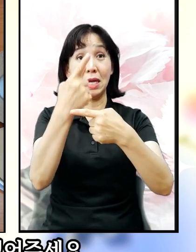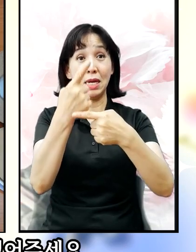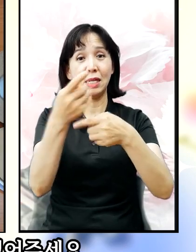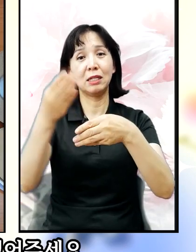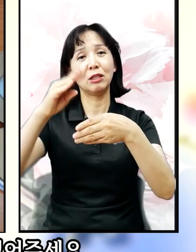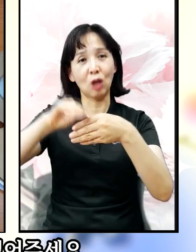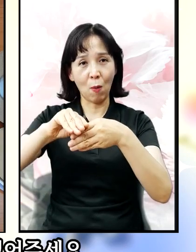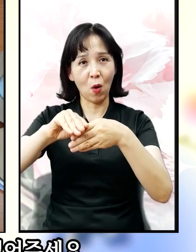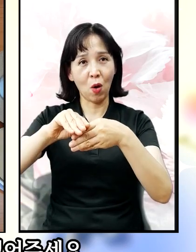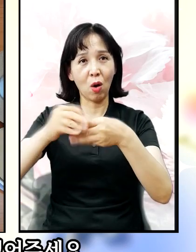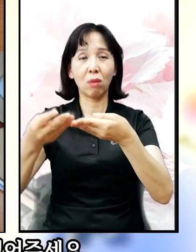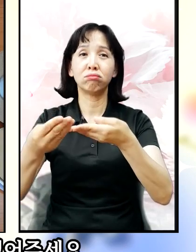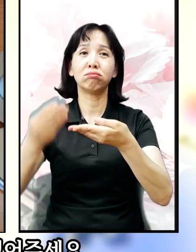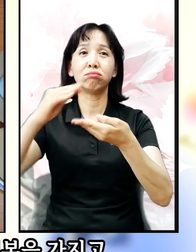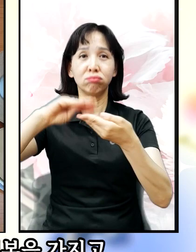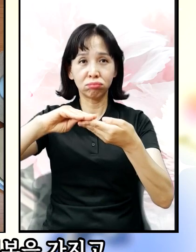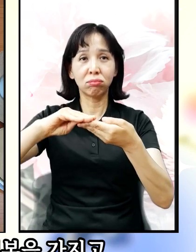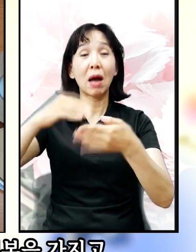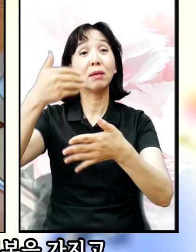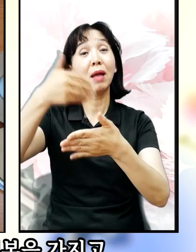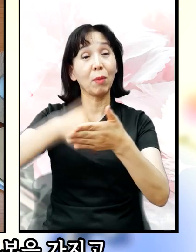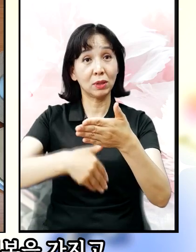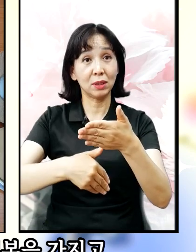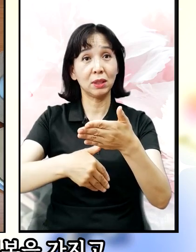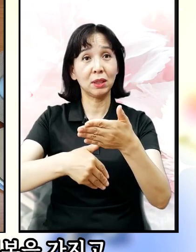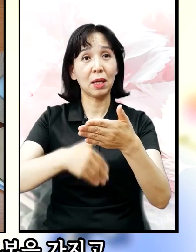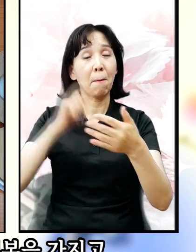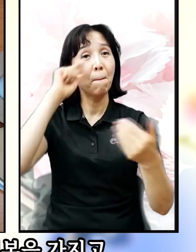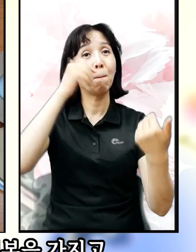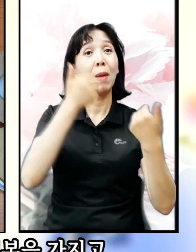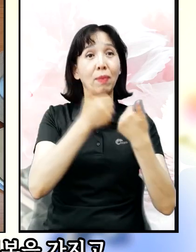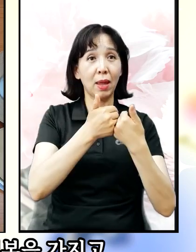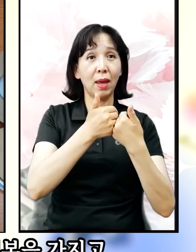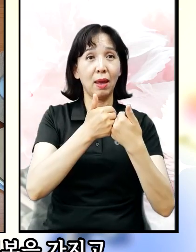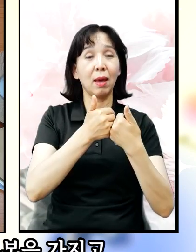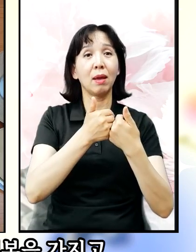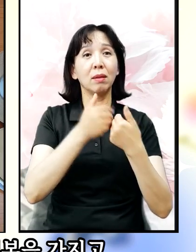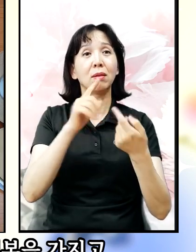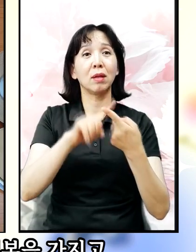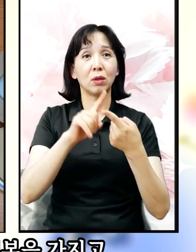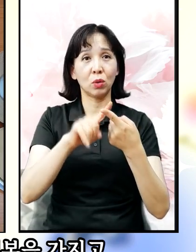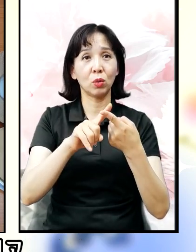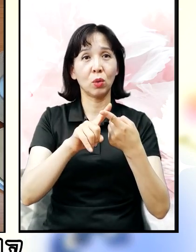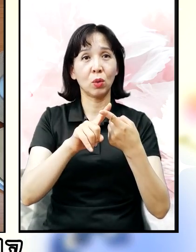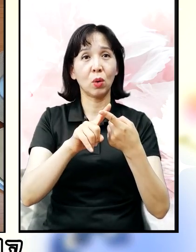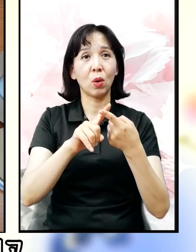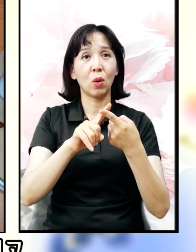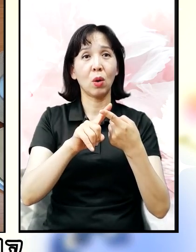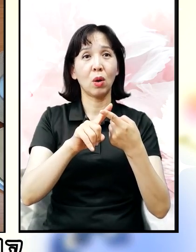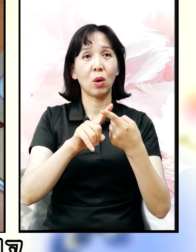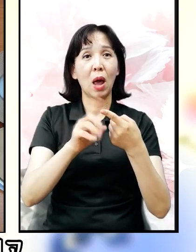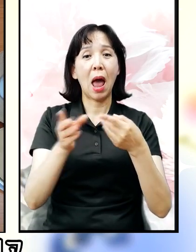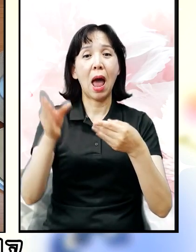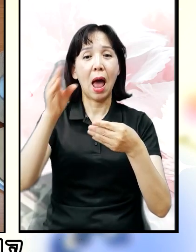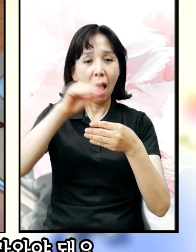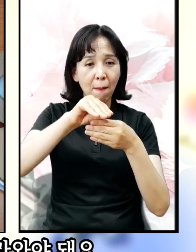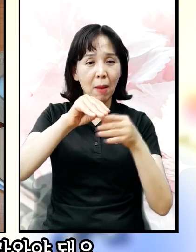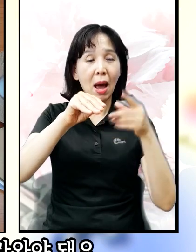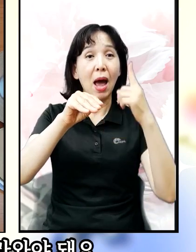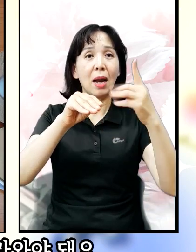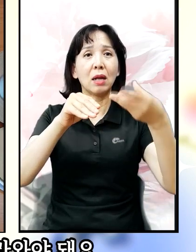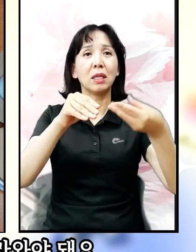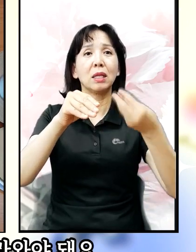접어 주세요. 그리고 나머지 반대쪽 리본을 가지고 얘는 앞으로 접는 게